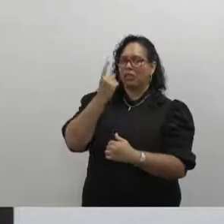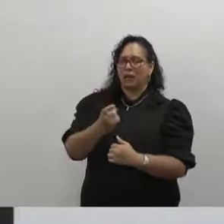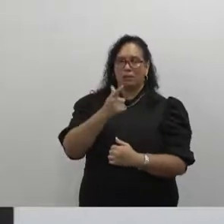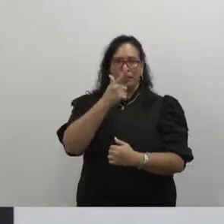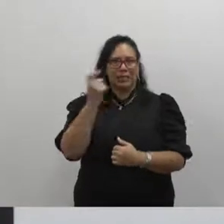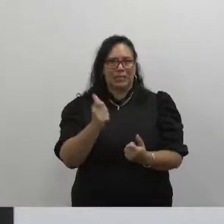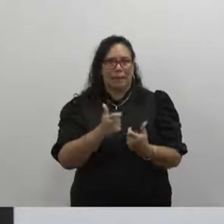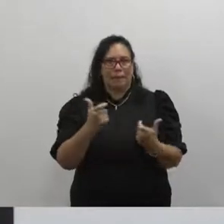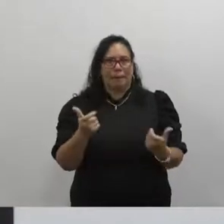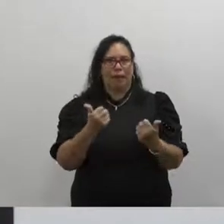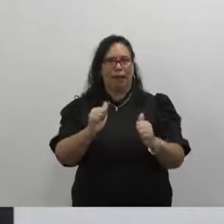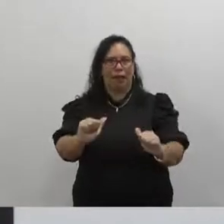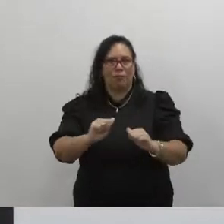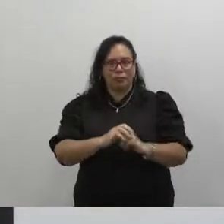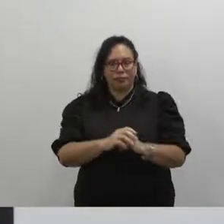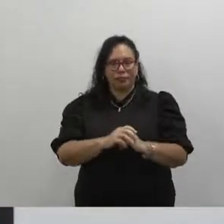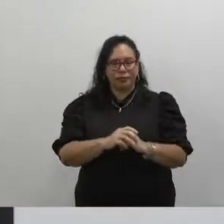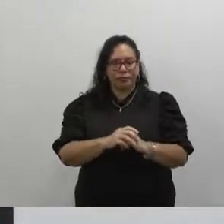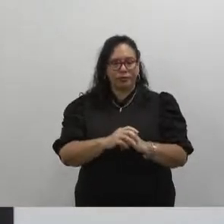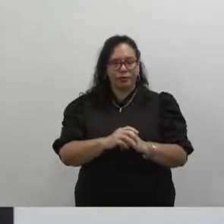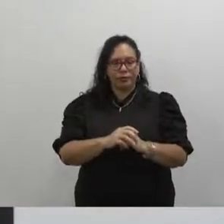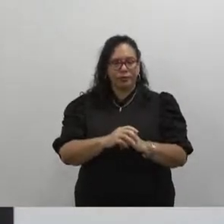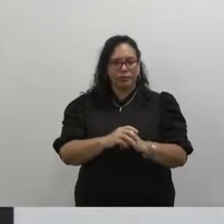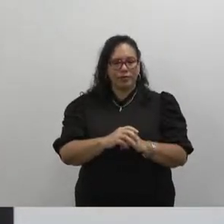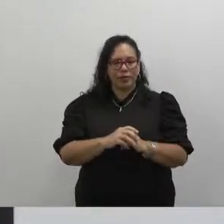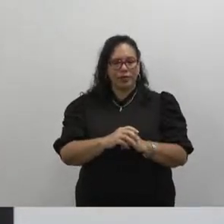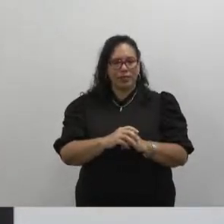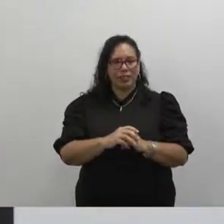vì bố ấy kết bọt miền trời lực bằng hành nâng vị chá